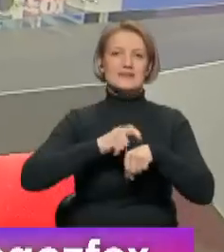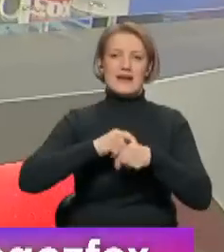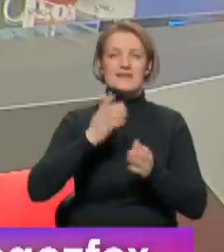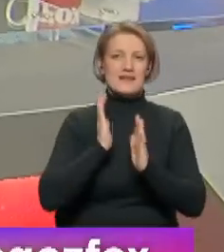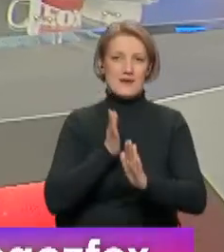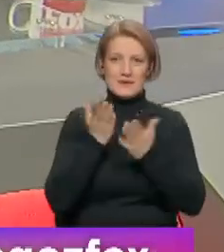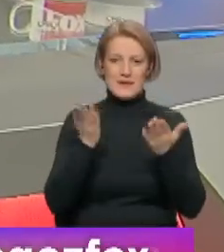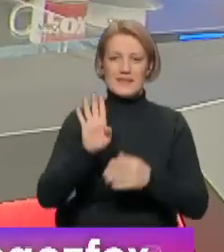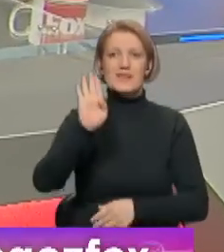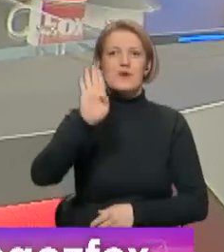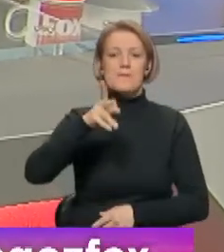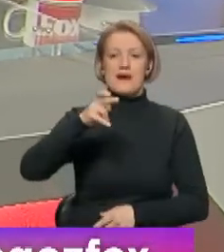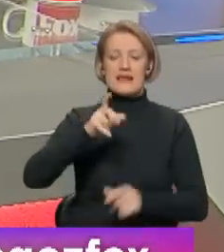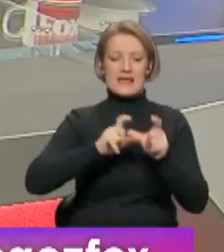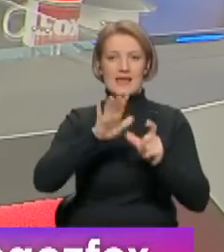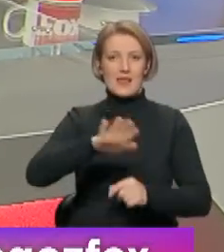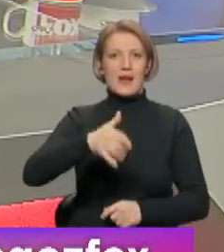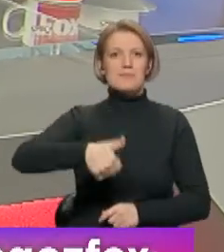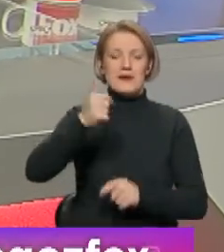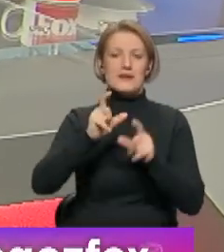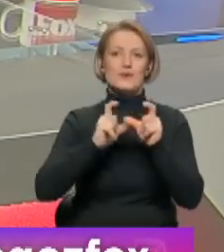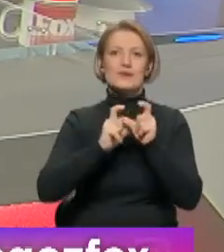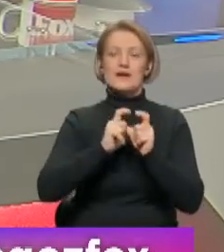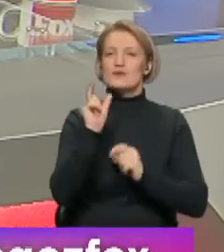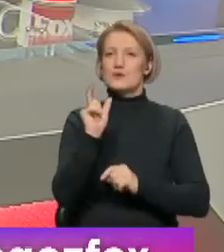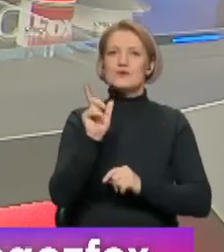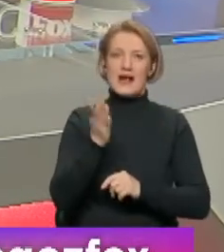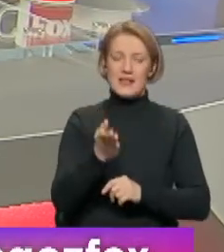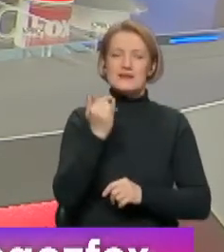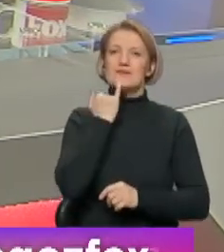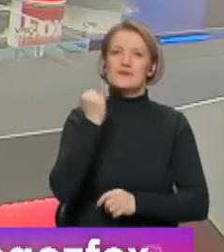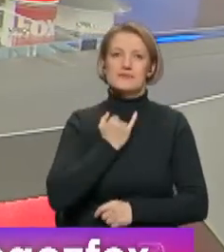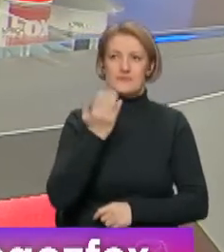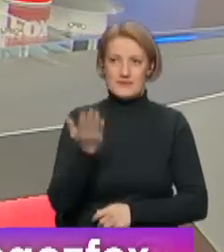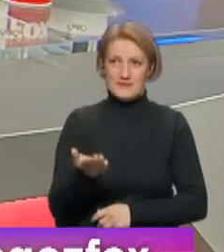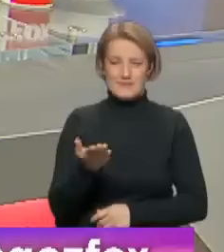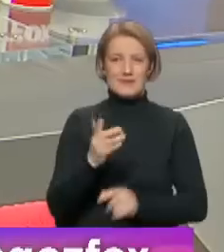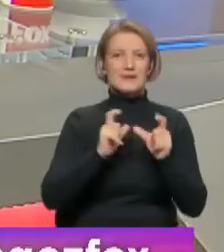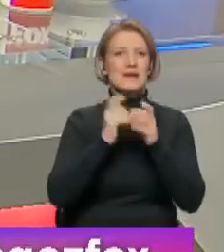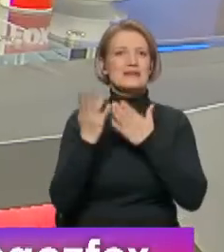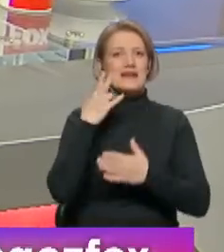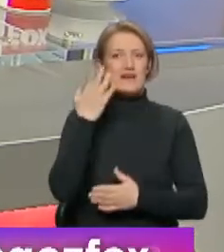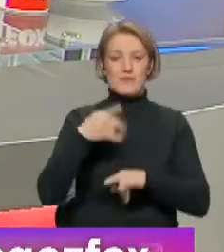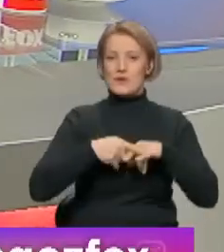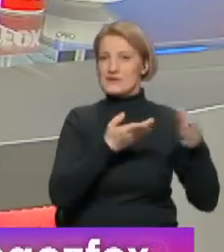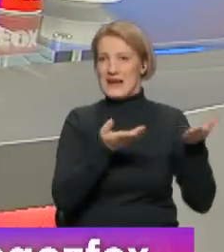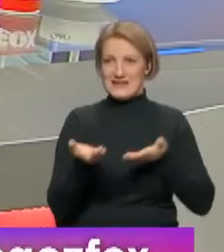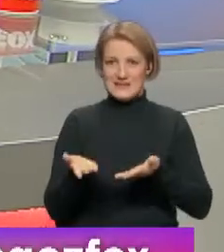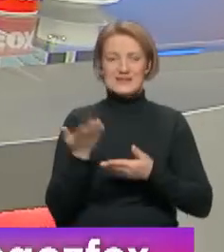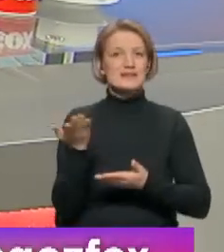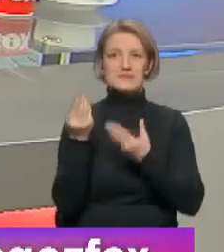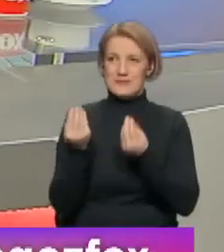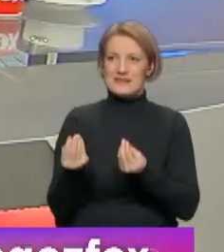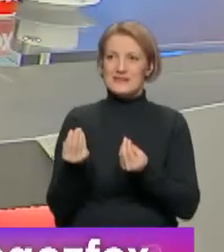saat devam ediyor Demokrat Parti Genel Başkanı Gültekin Uysal çalar saatte konuğumuz Günaydın Günaydın efendim Hoş geldiniz Hoş bulduk